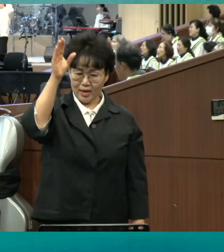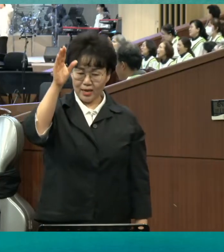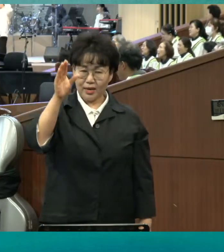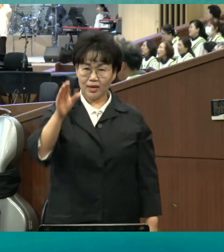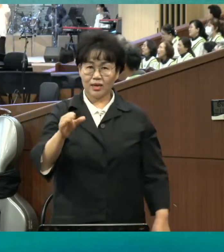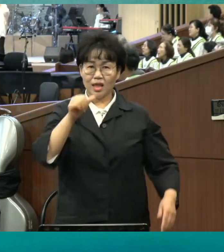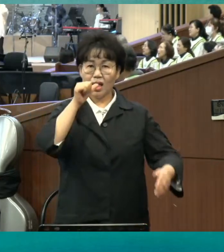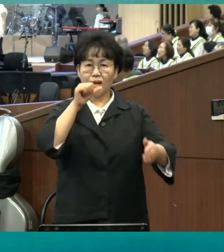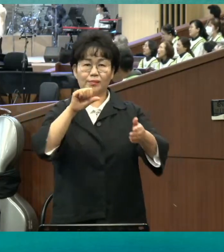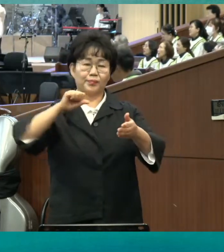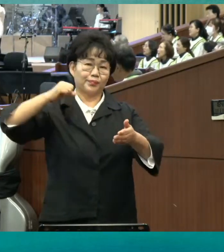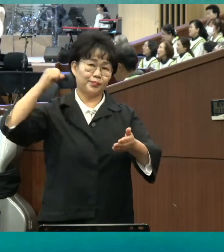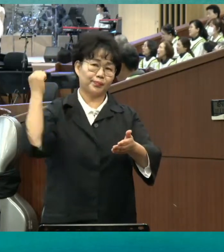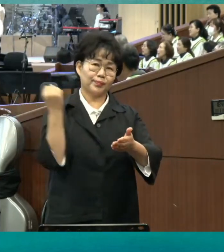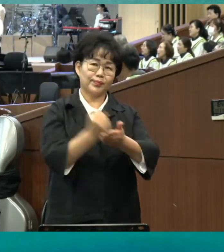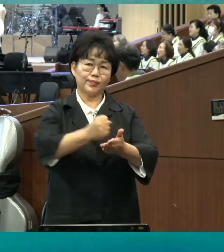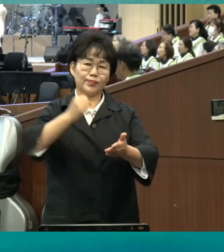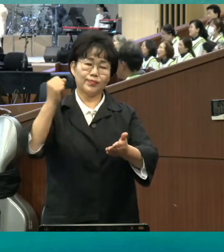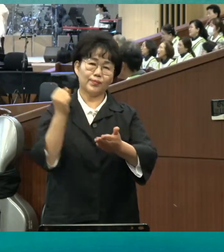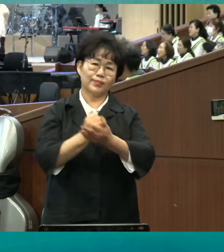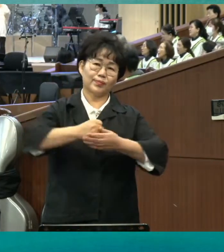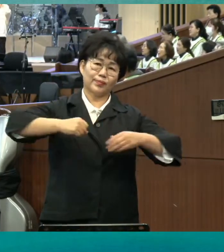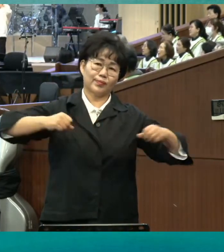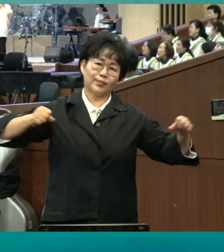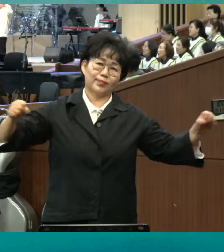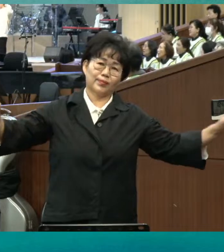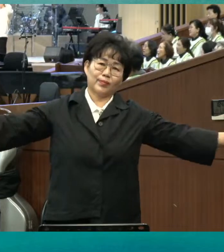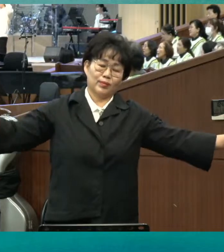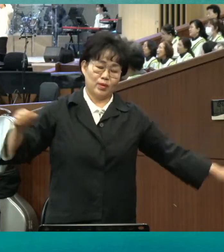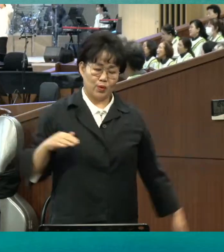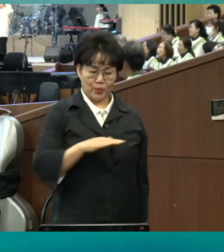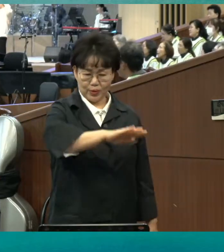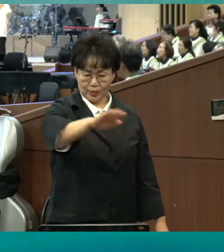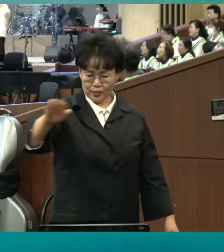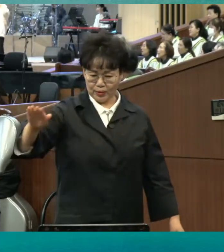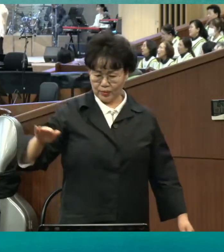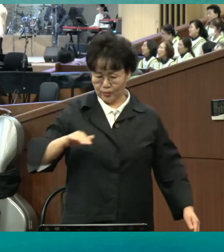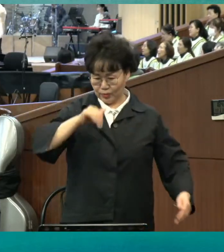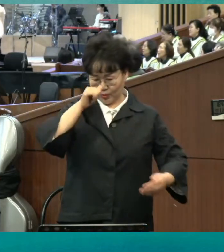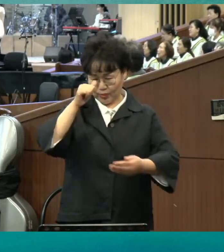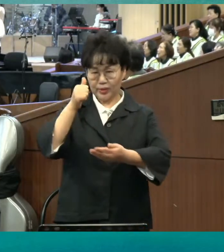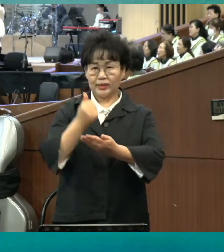십자가에 달리사 우리 죄 사하셨네.